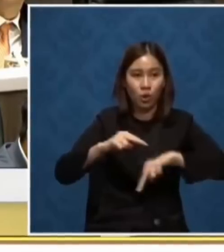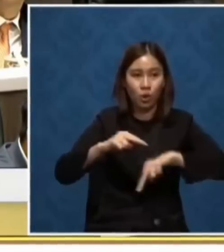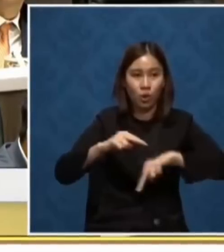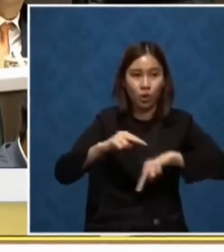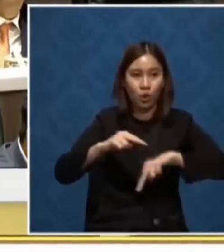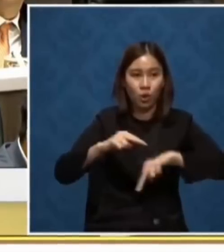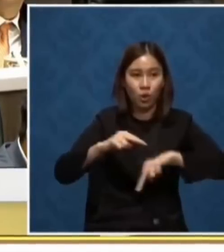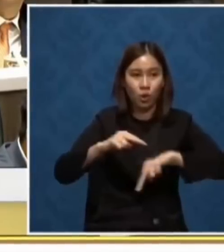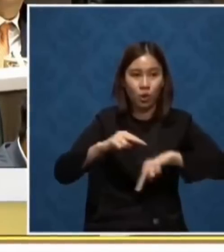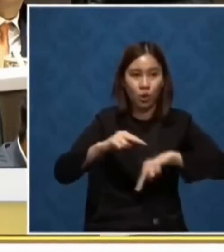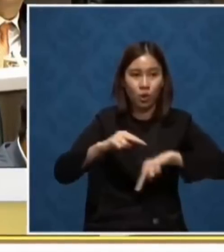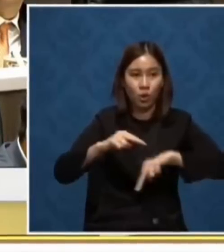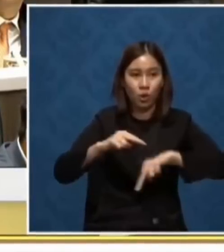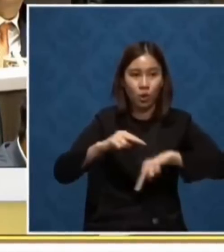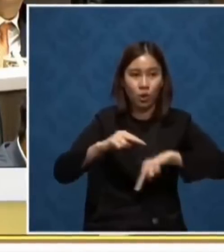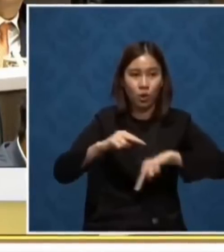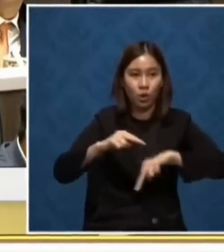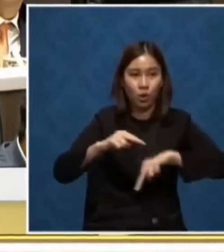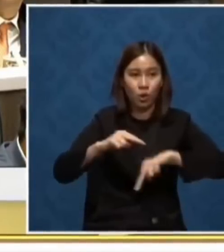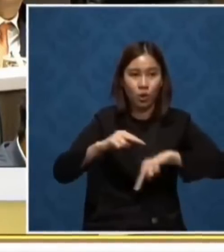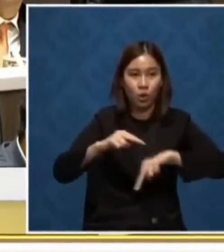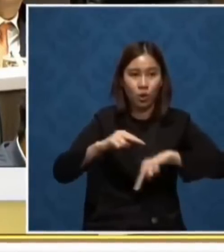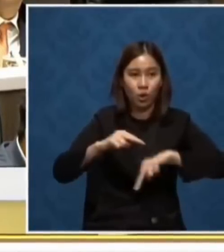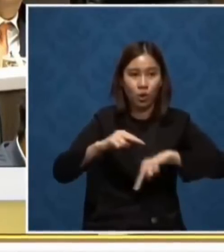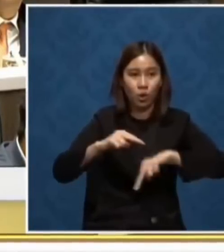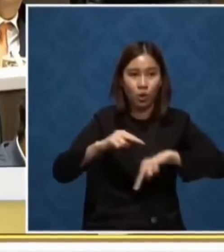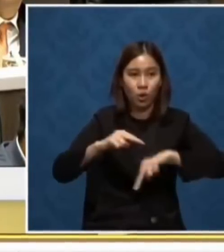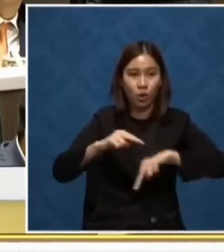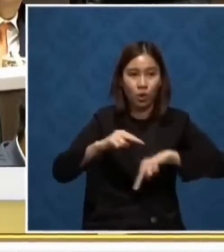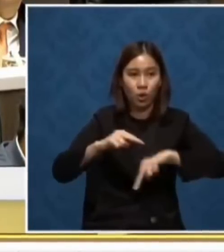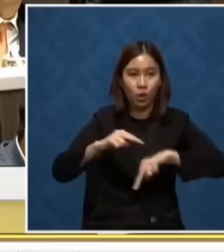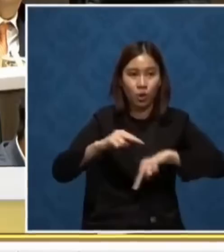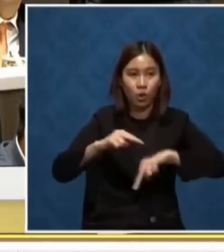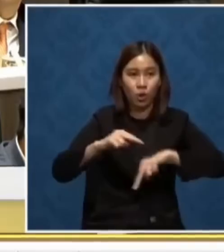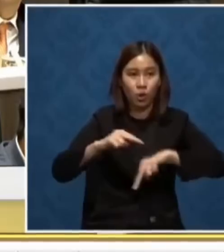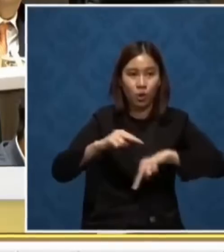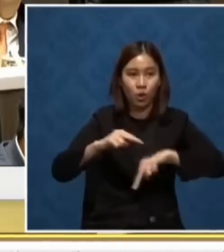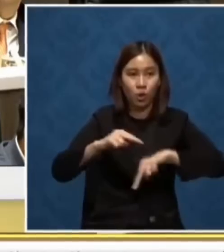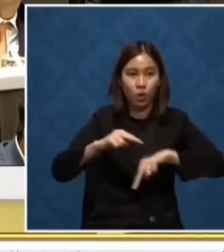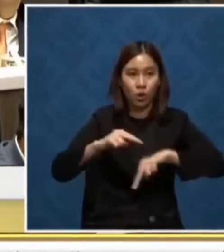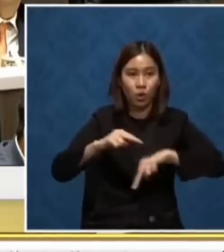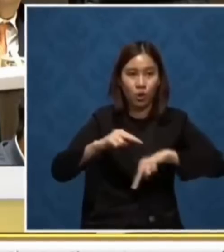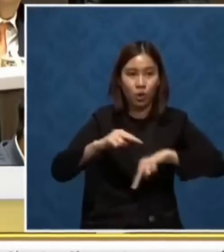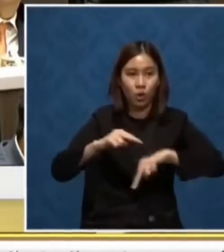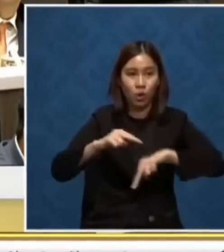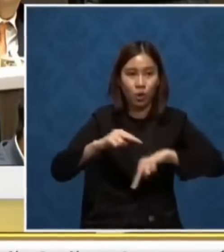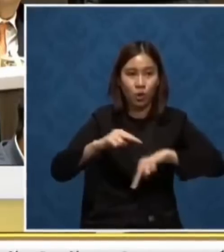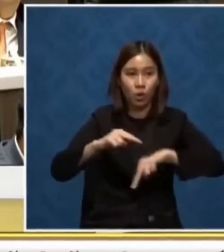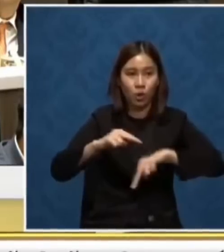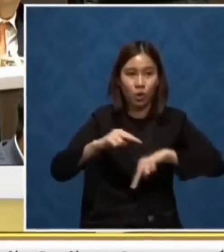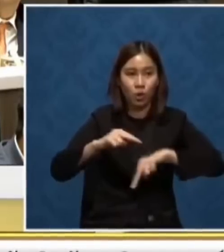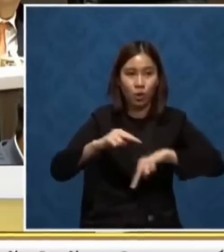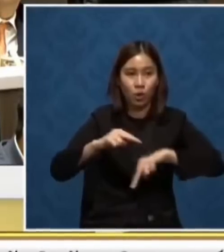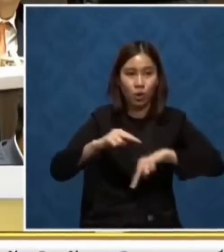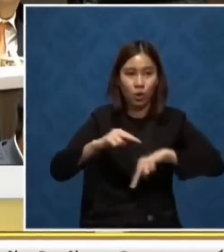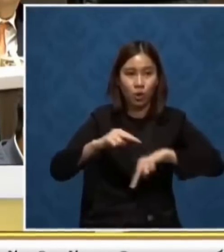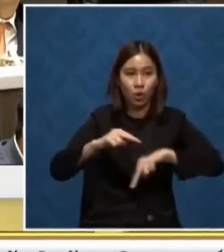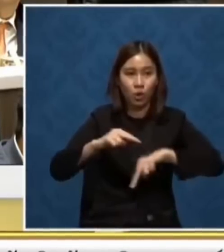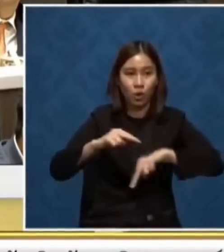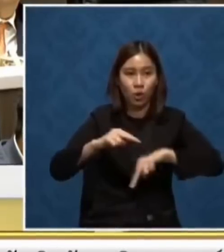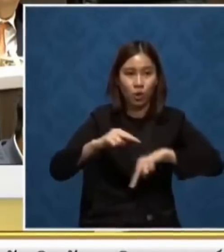ค่ครัวเรือนนะอุตสาหกรรมครับค่าไฟเนี่ยคิดเป็นสัดส่วนนะครับ 10-30% ของต้นทุนการผลิตทั้งห